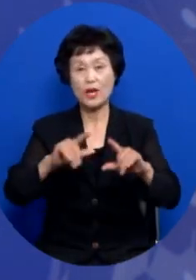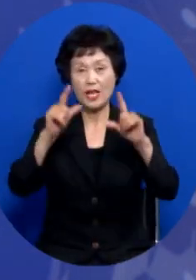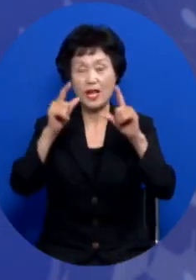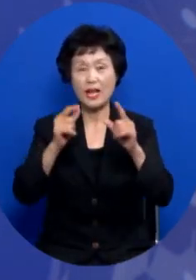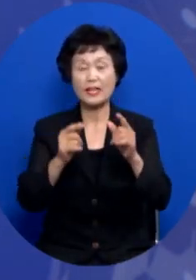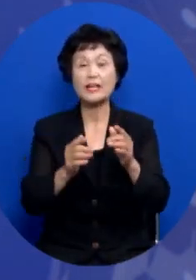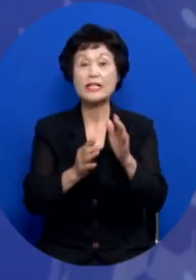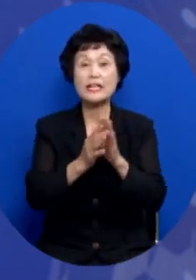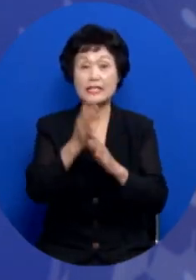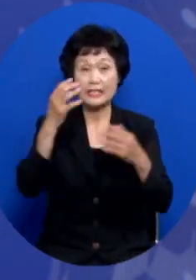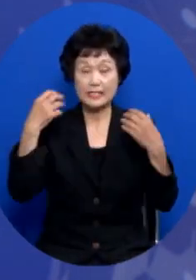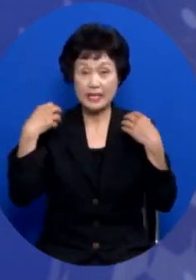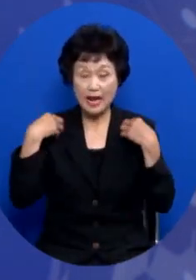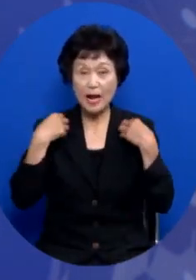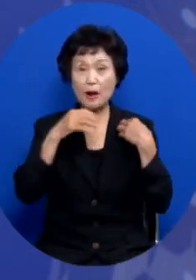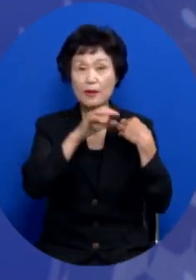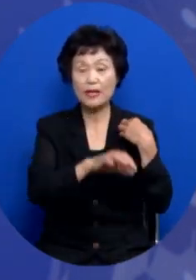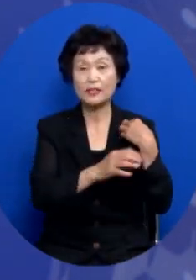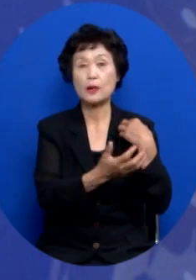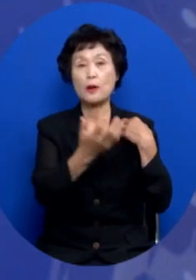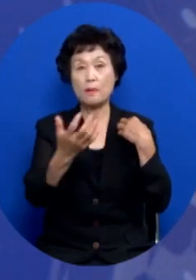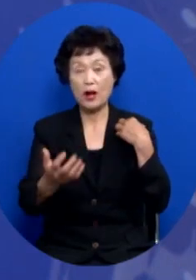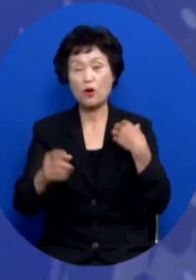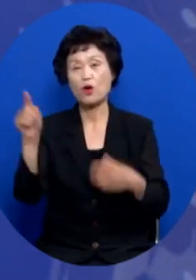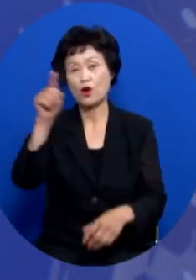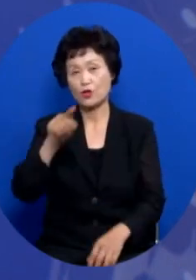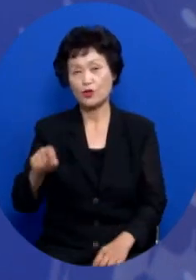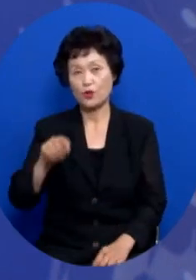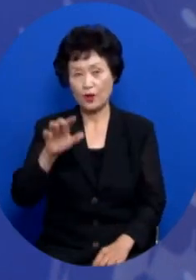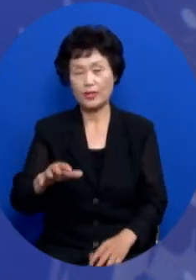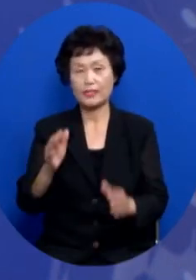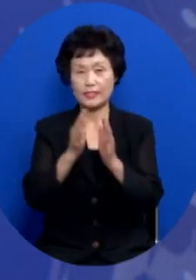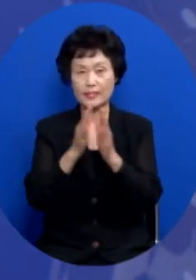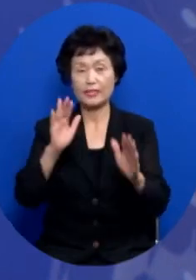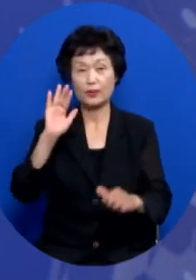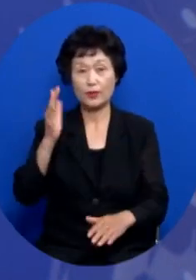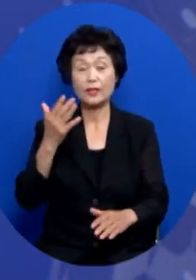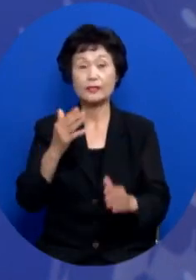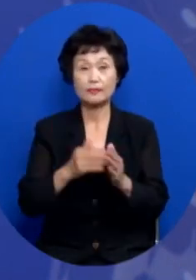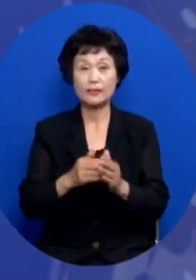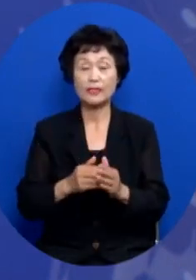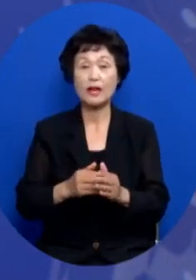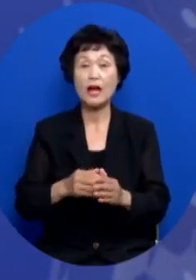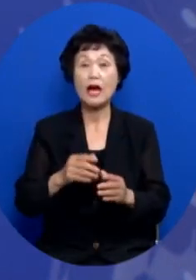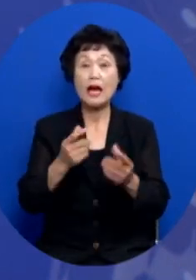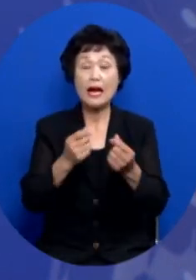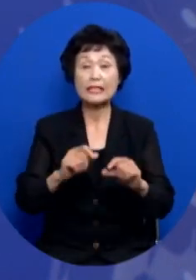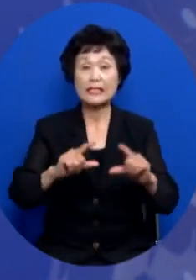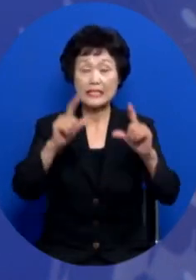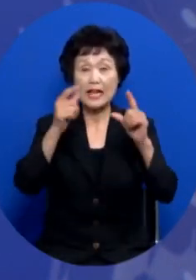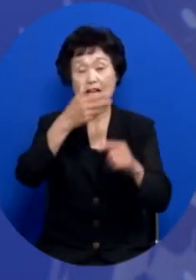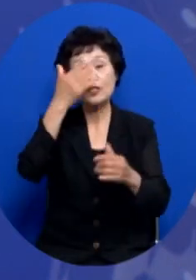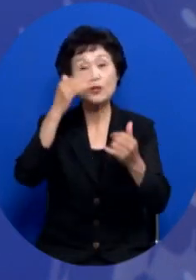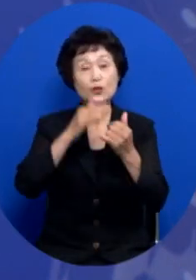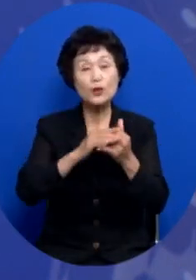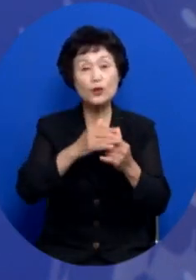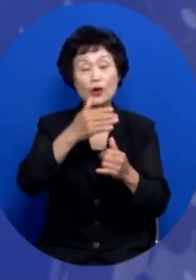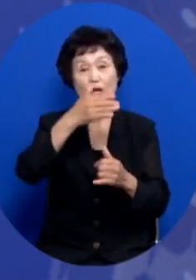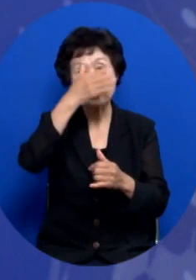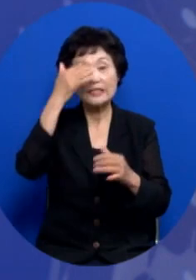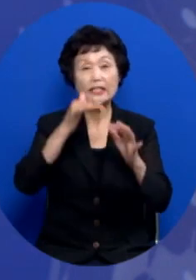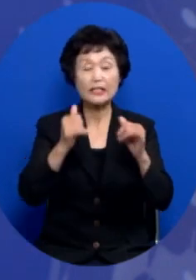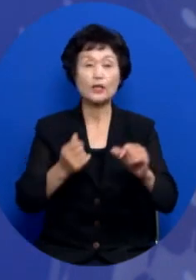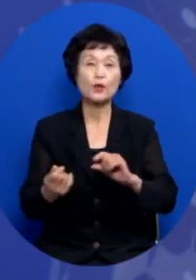앞 서울광장에서 을지로 일대로 무대를 옮겼습니다. CTS 문화재단이 같은 날 서울광장에서 청소년, 청년 회복